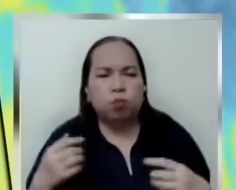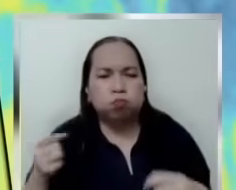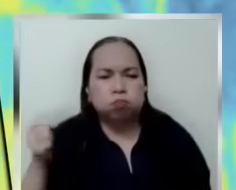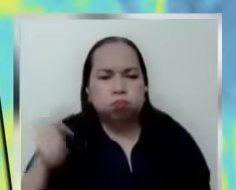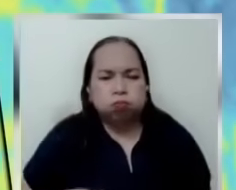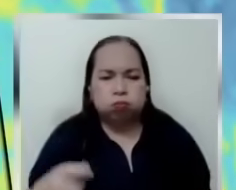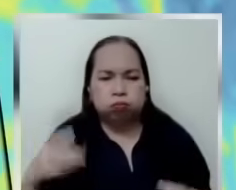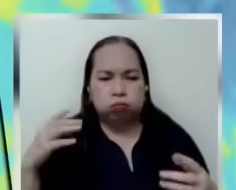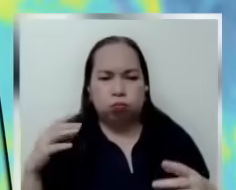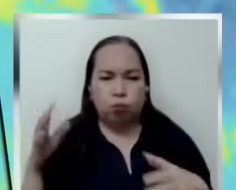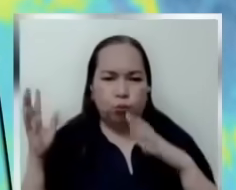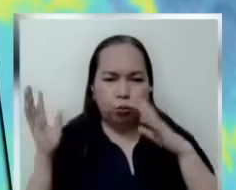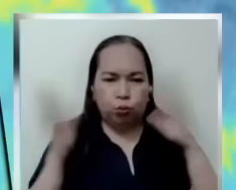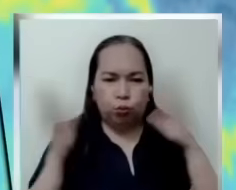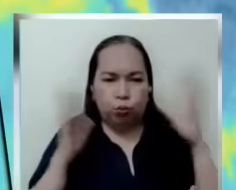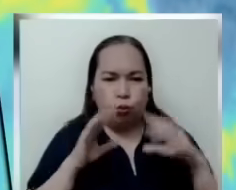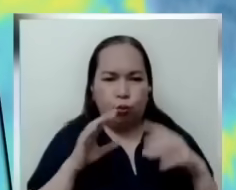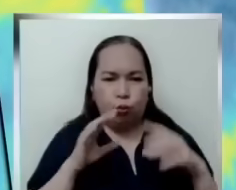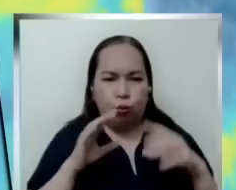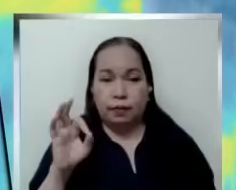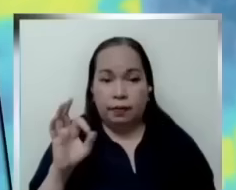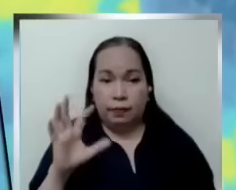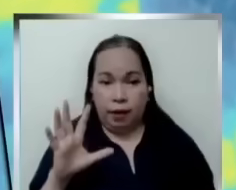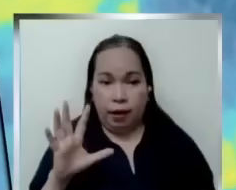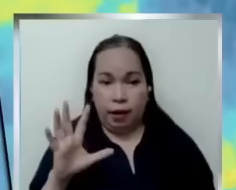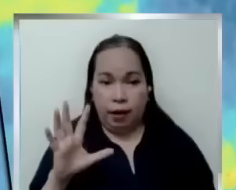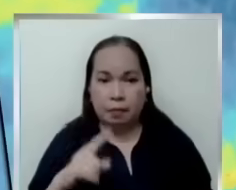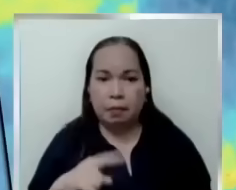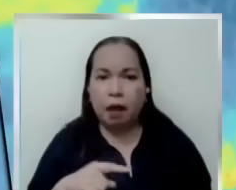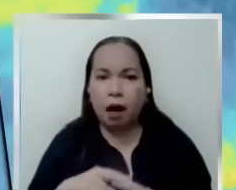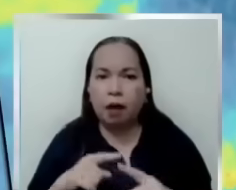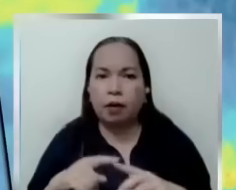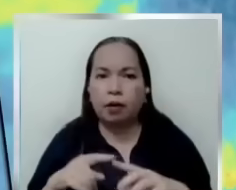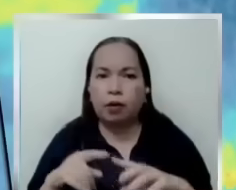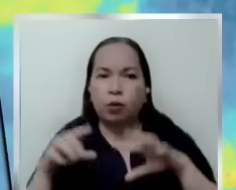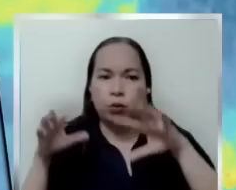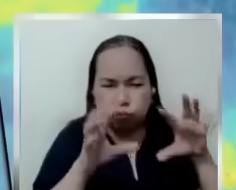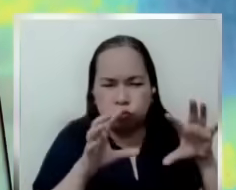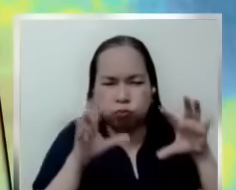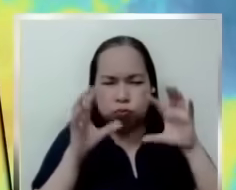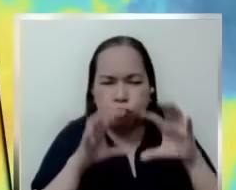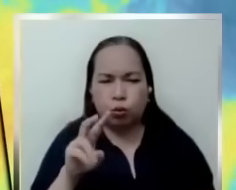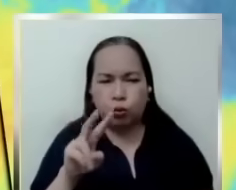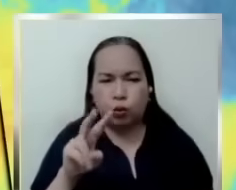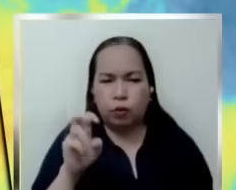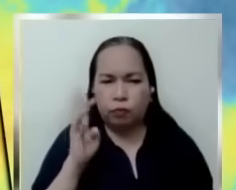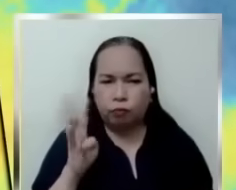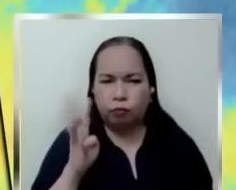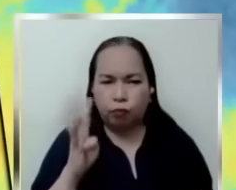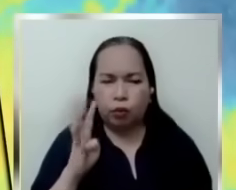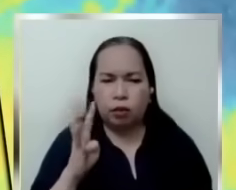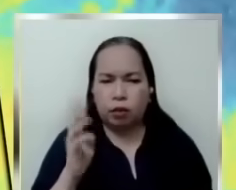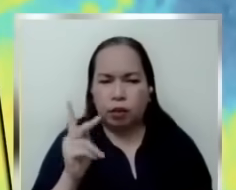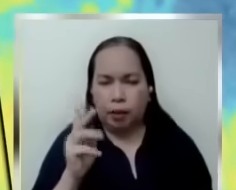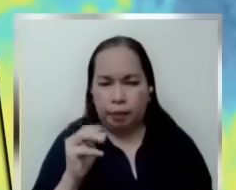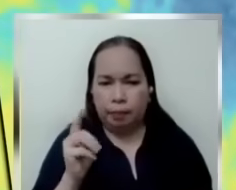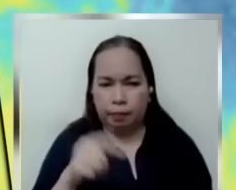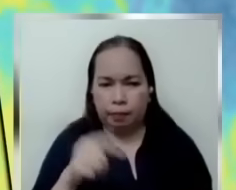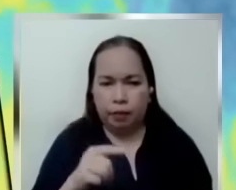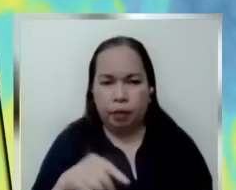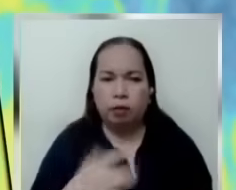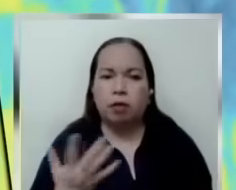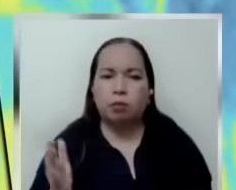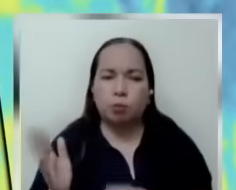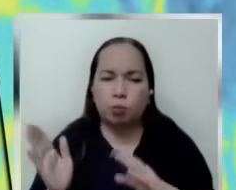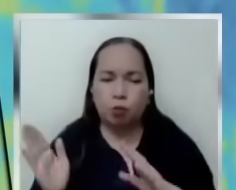at pagbugsong aabot sa 240 kilometers per hour. Pa west-northwest ang pagkilos nito sa bilis na 15 kilometers per